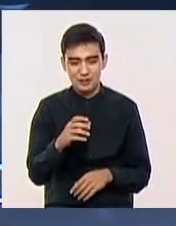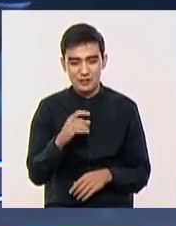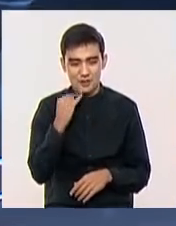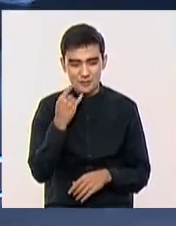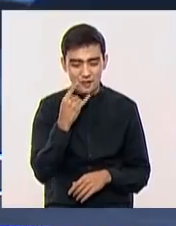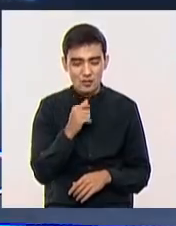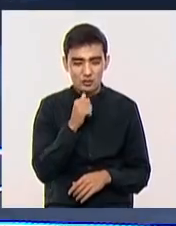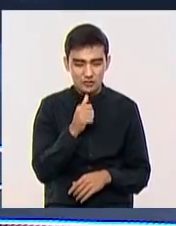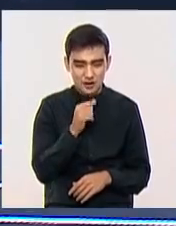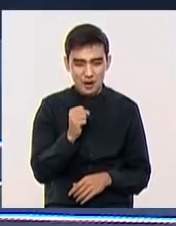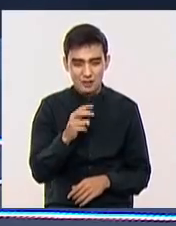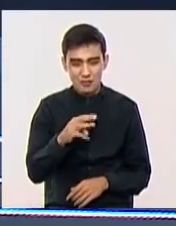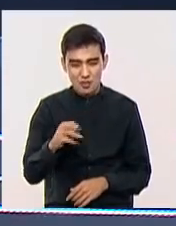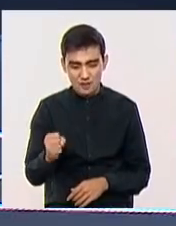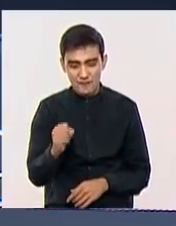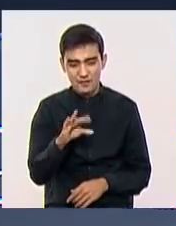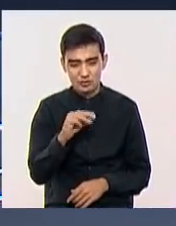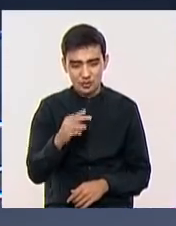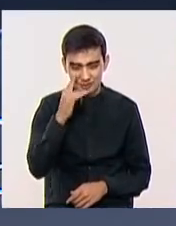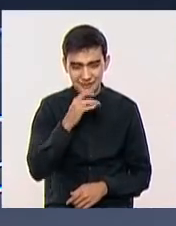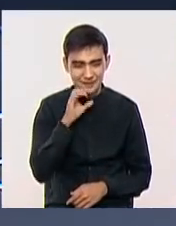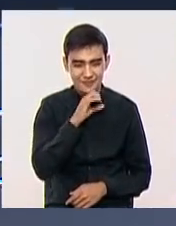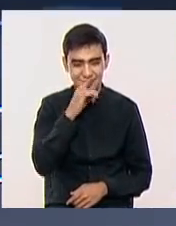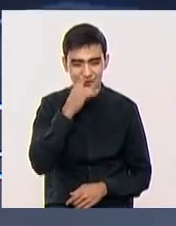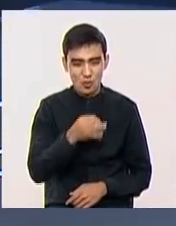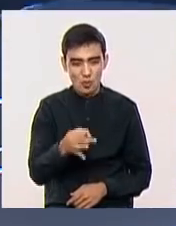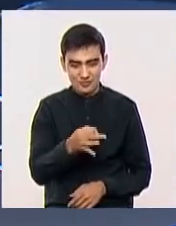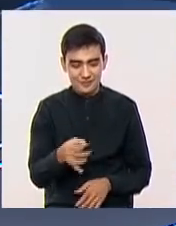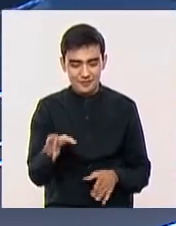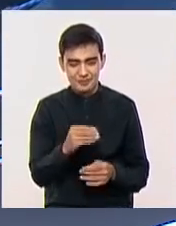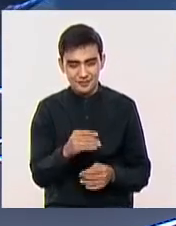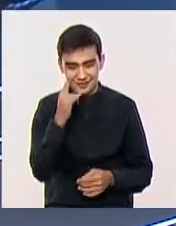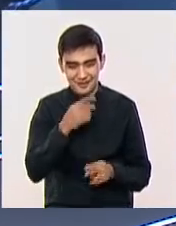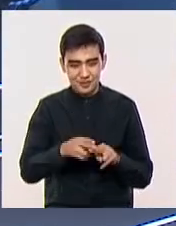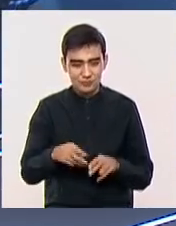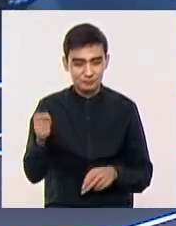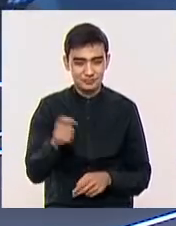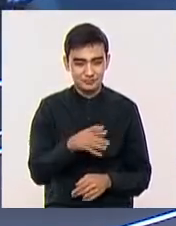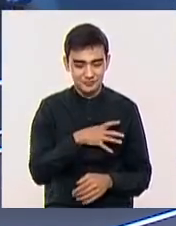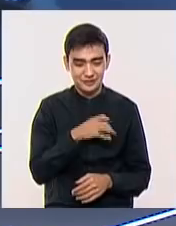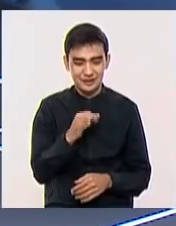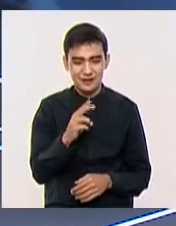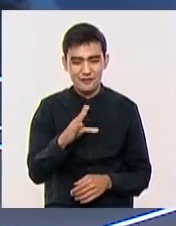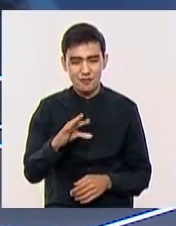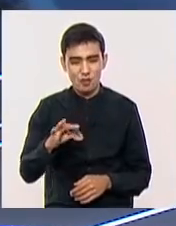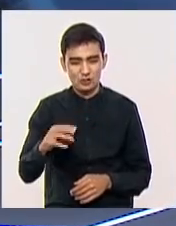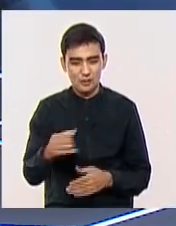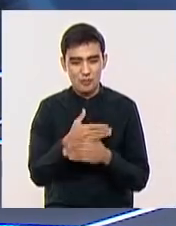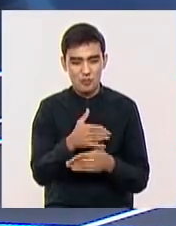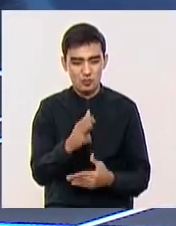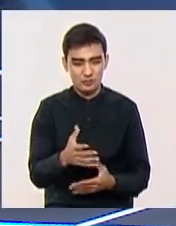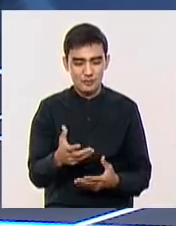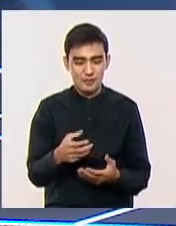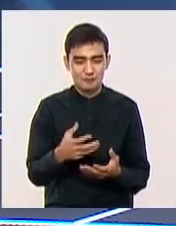Костанайская, Акмолинская, Восточно-Казахстанская, Северо-Казахстанская области. Всем этническим казахам предоставят квоту, по которой они смогут